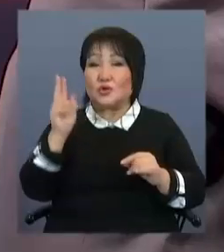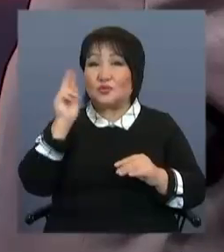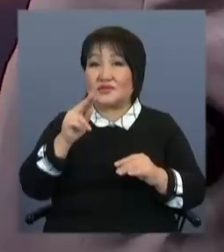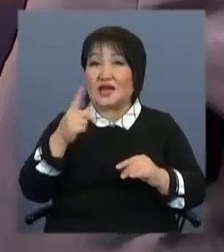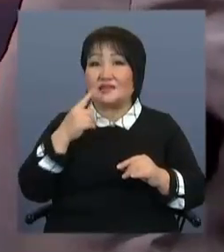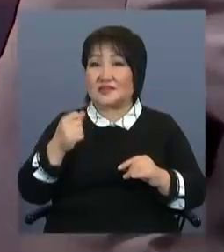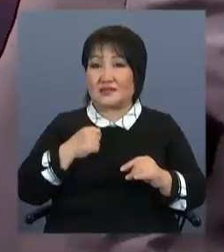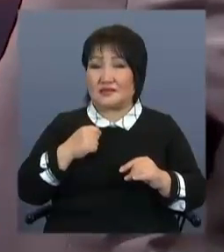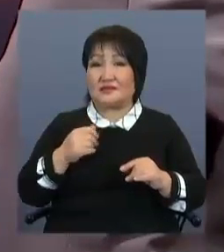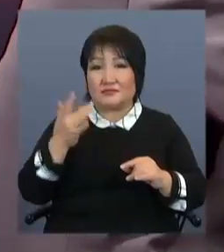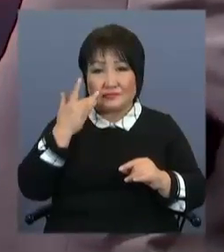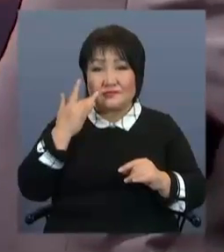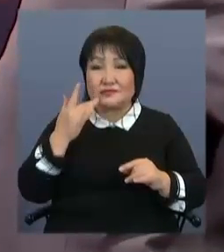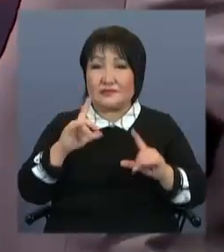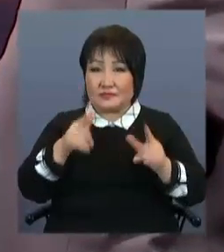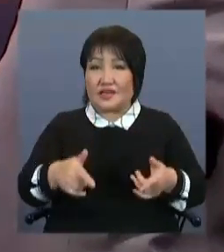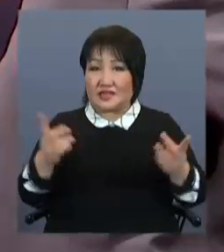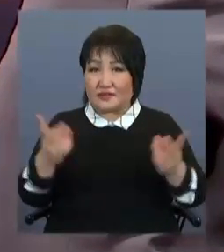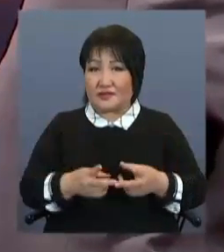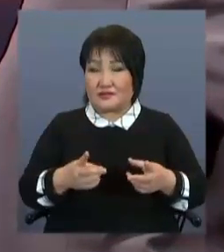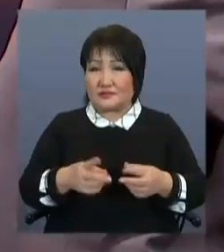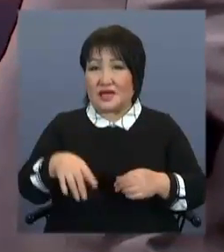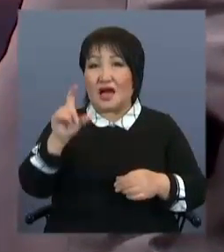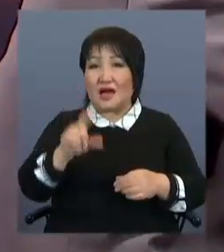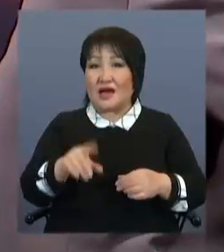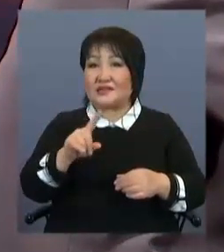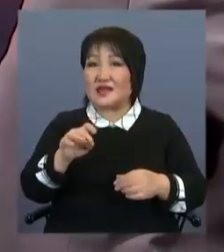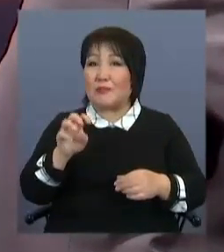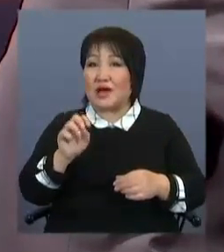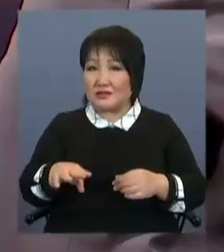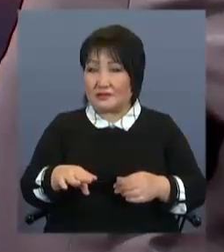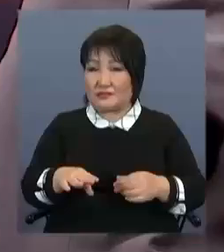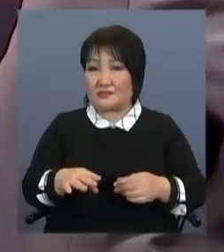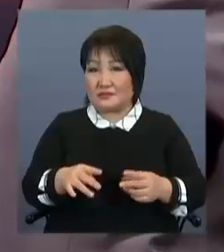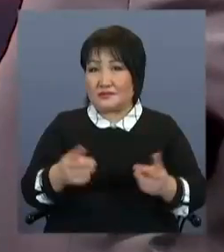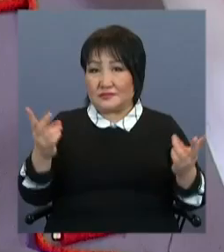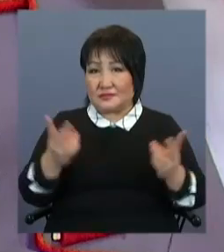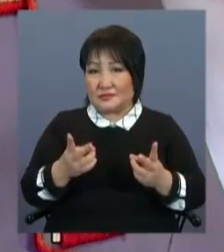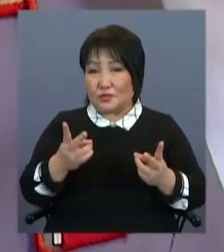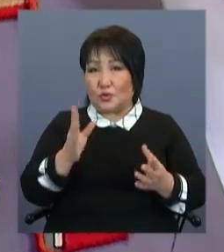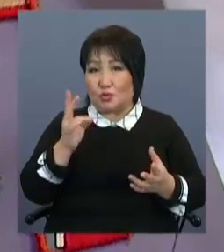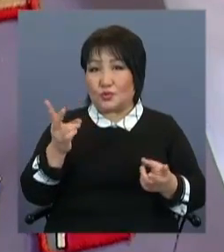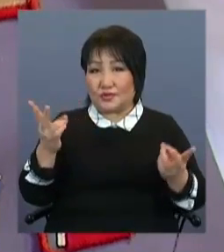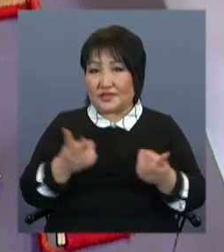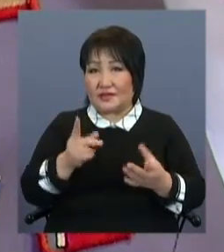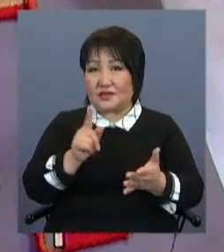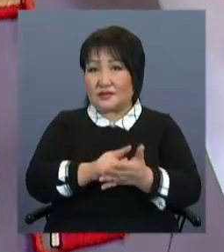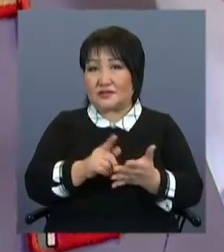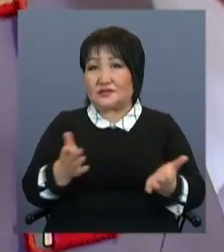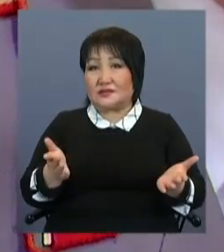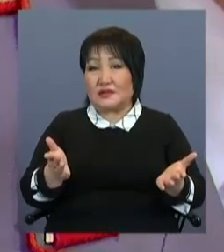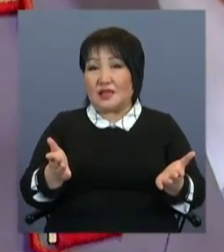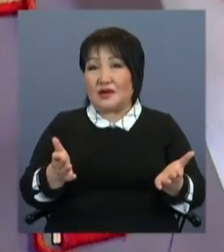болыңыз. Осы қазір қолданып отырған экономикалық жағдайдың бәрі алға басу үшін